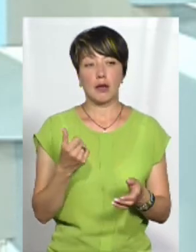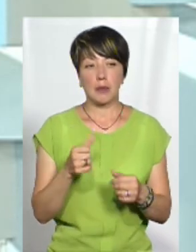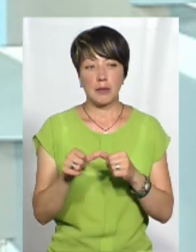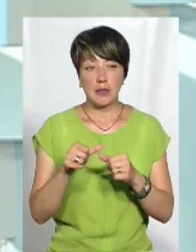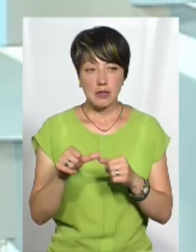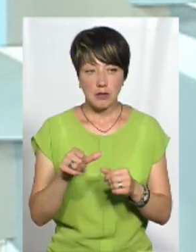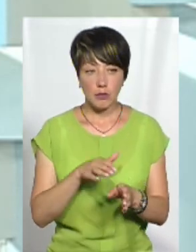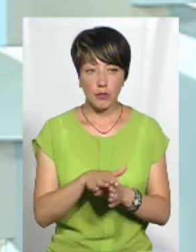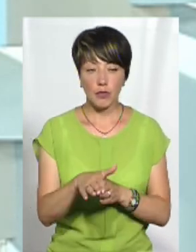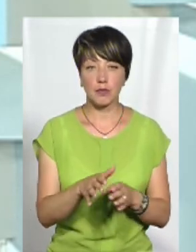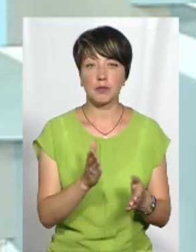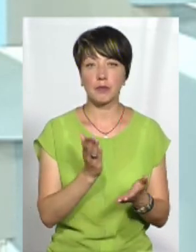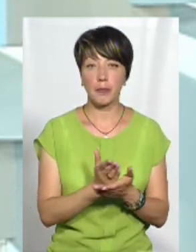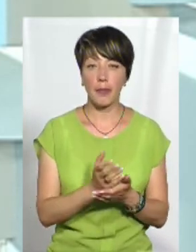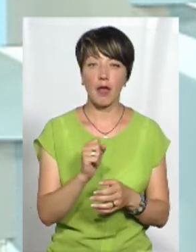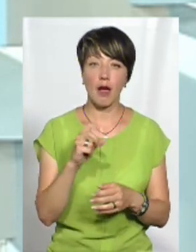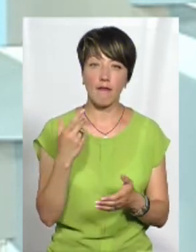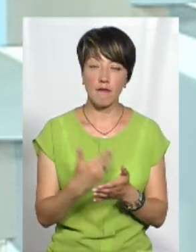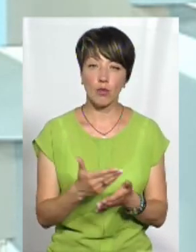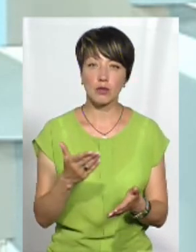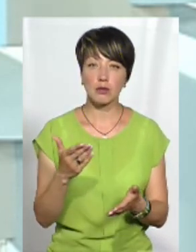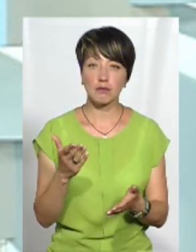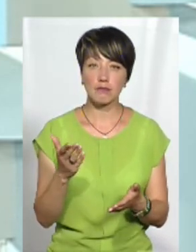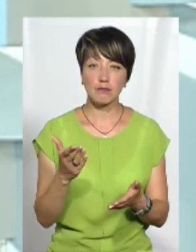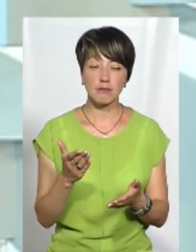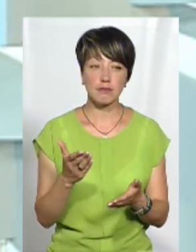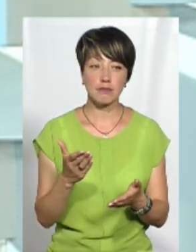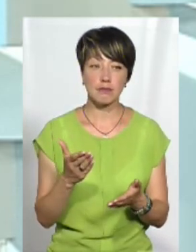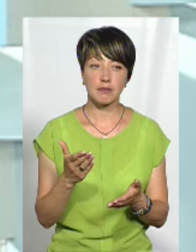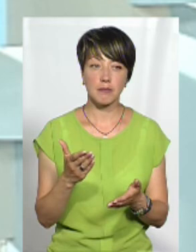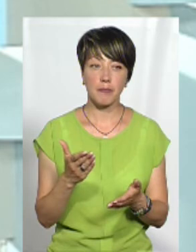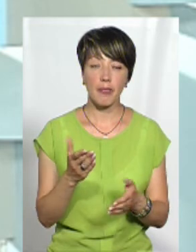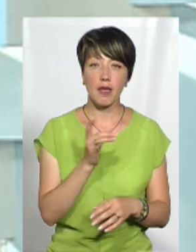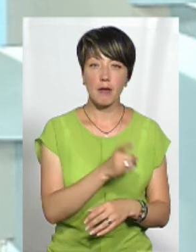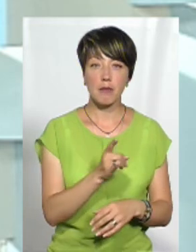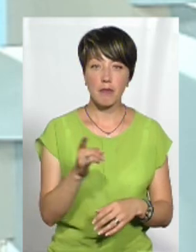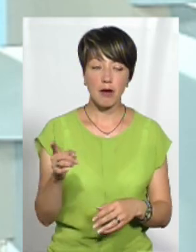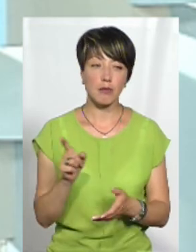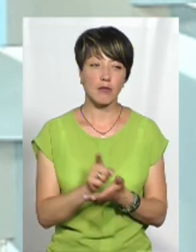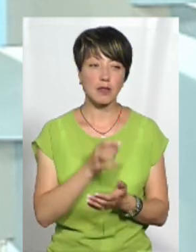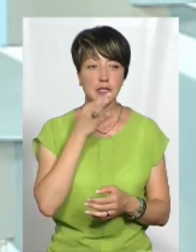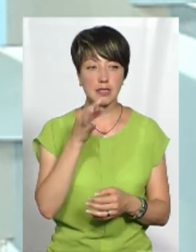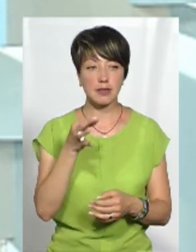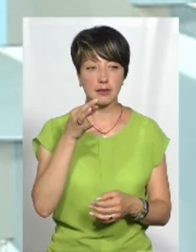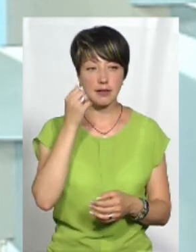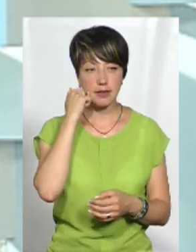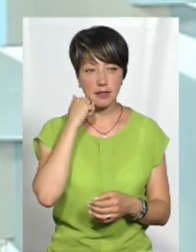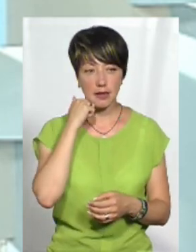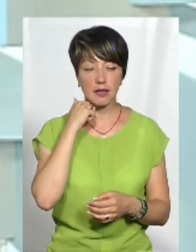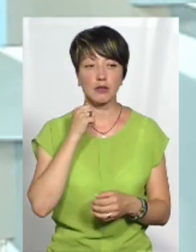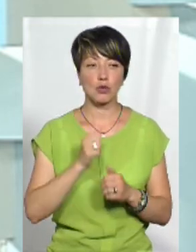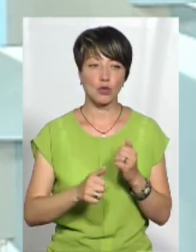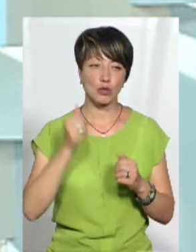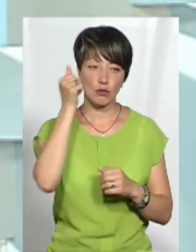паливно-мастильними в повному об'ємі забезпечені. А от дійсно, що парк, поки що ми повинні констатувати, що він старіє